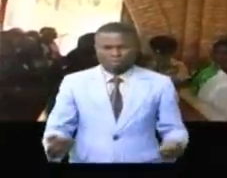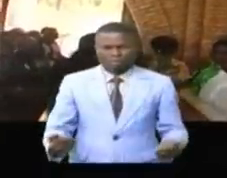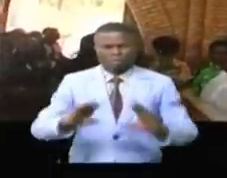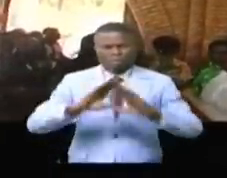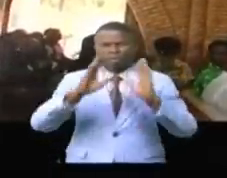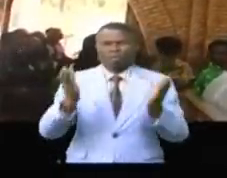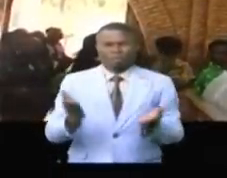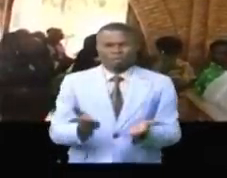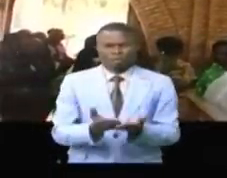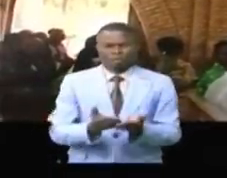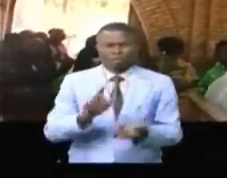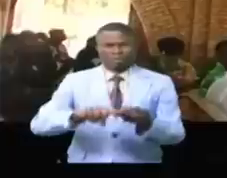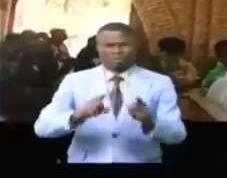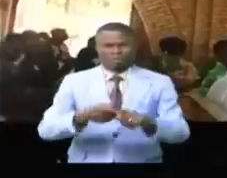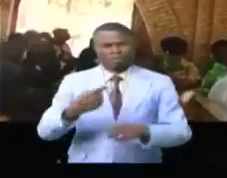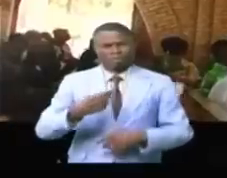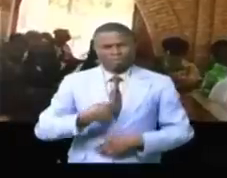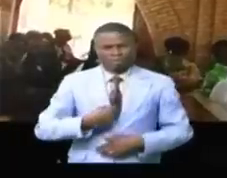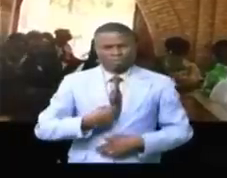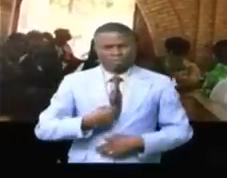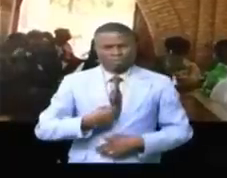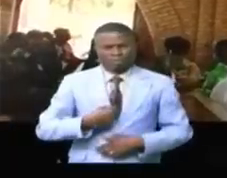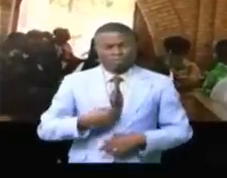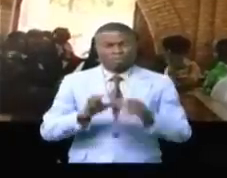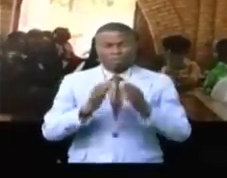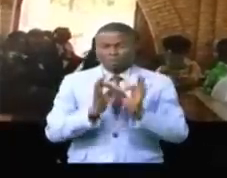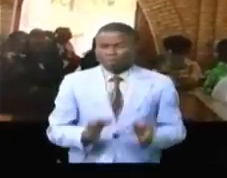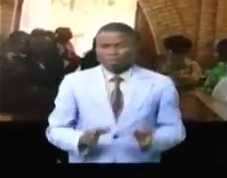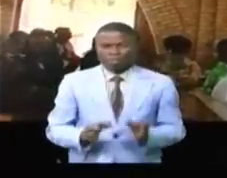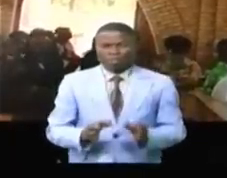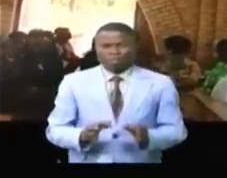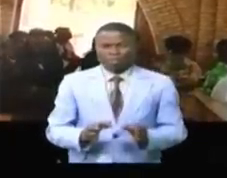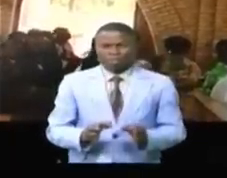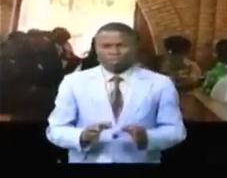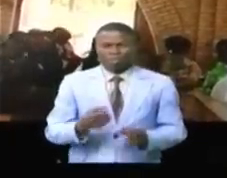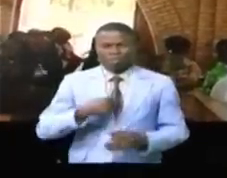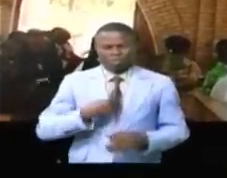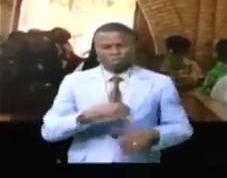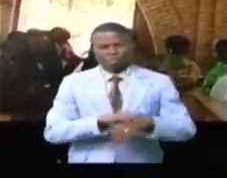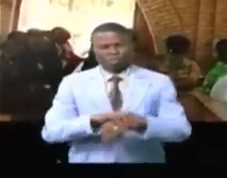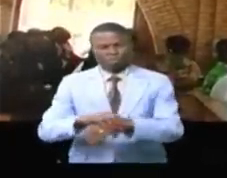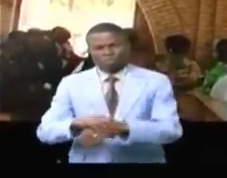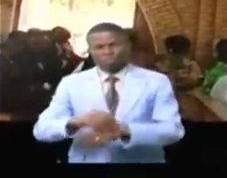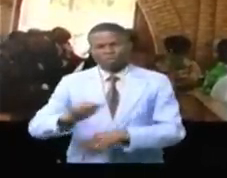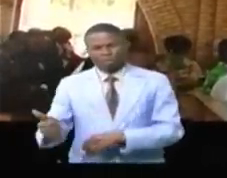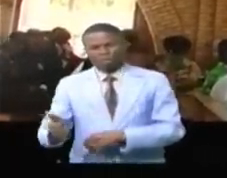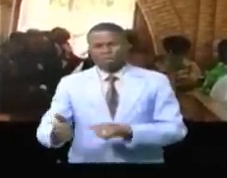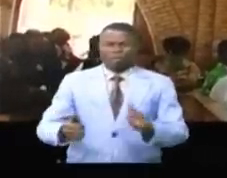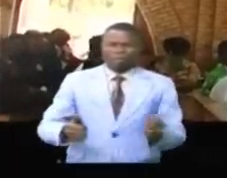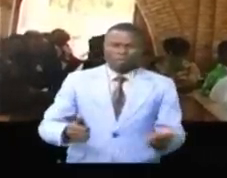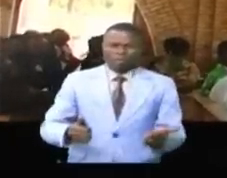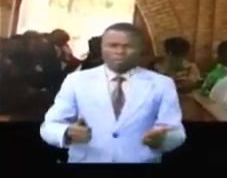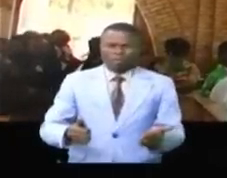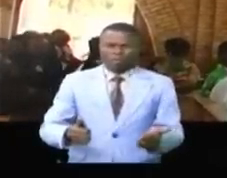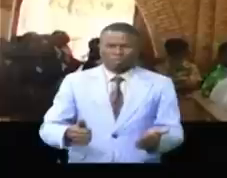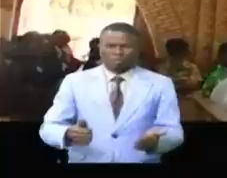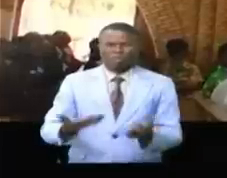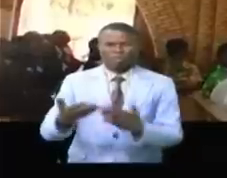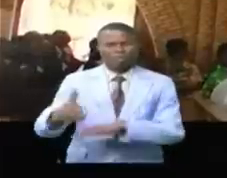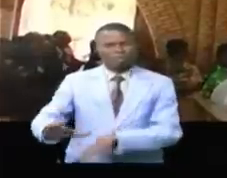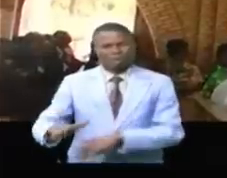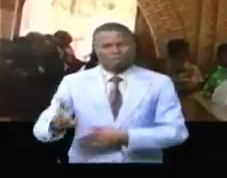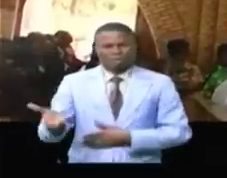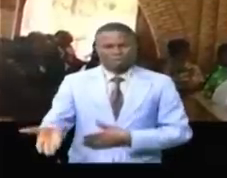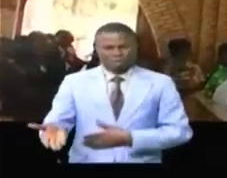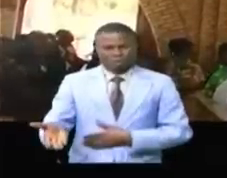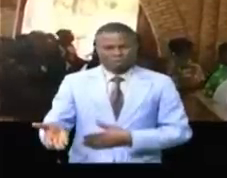étaient mes amis. Qui malheureusement j'ai conduit les uns et les autres à leur dernière